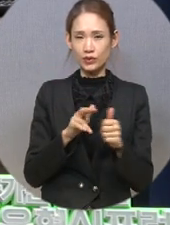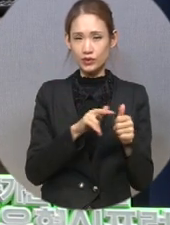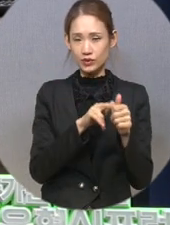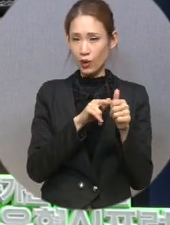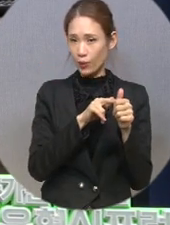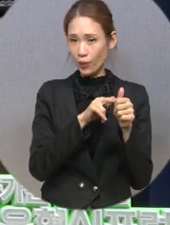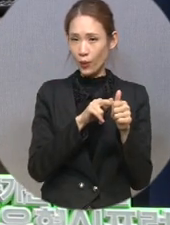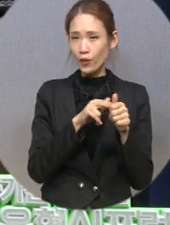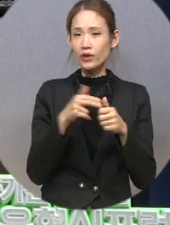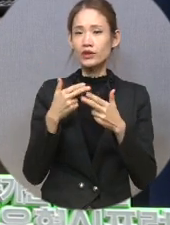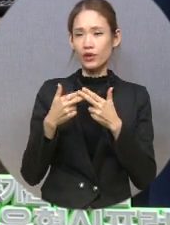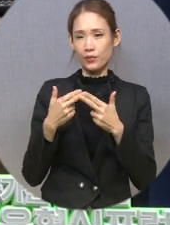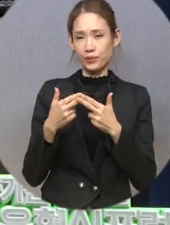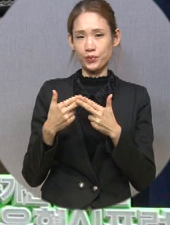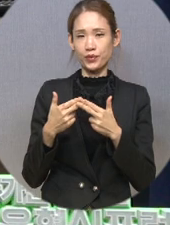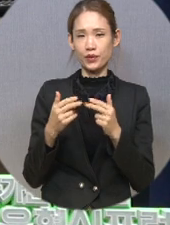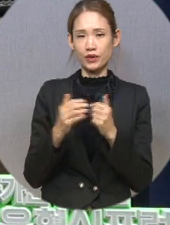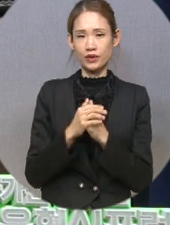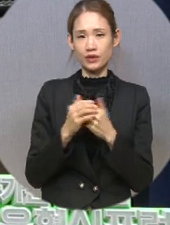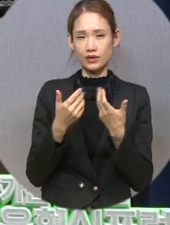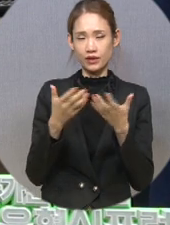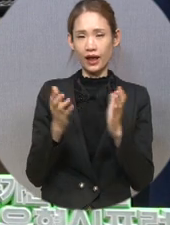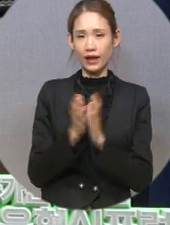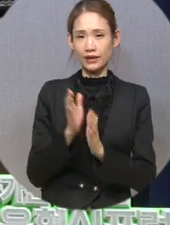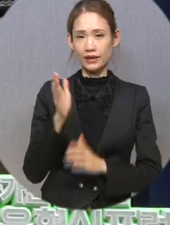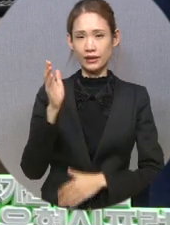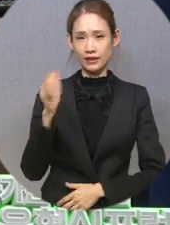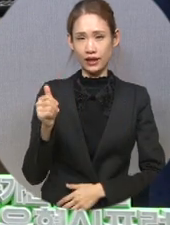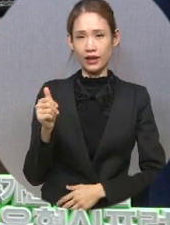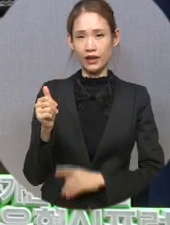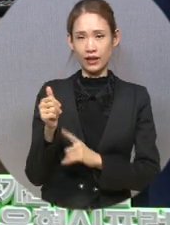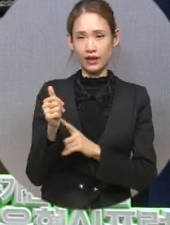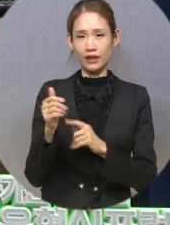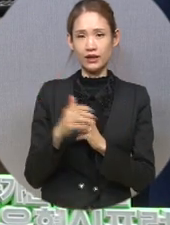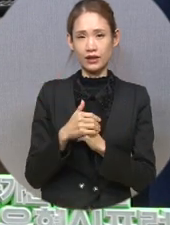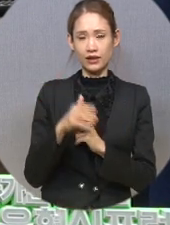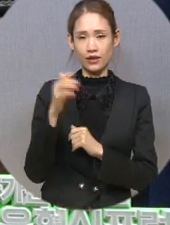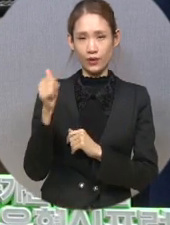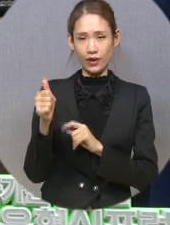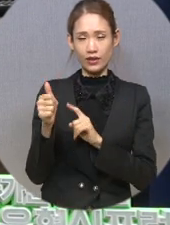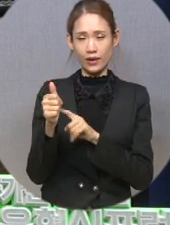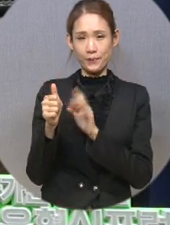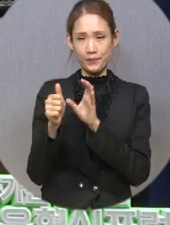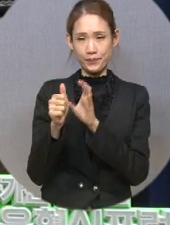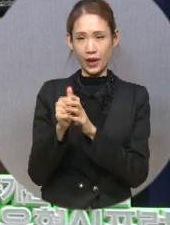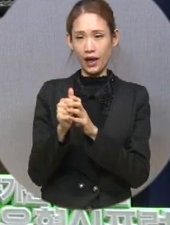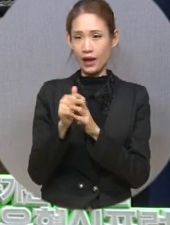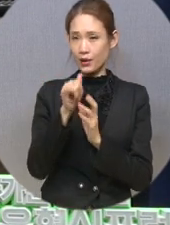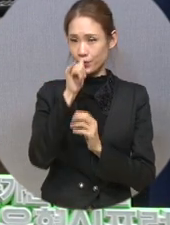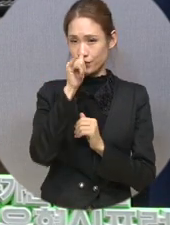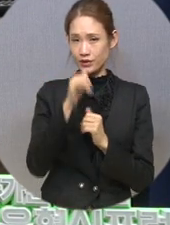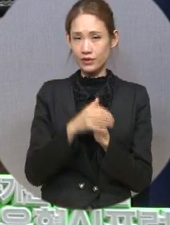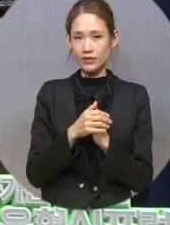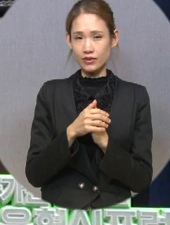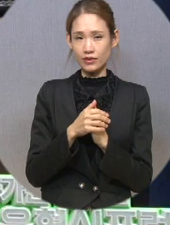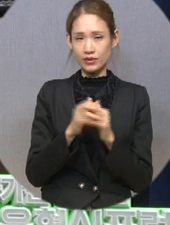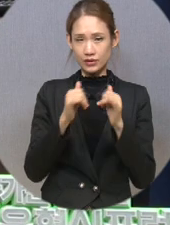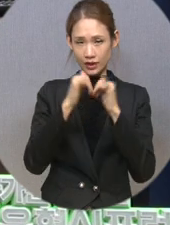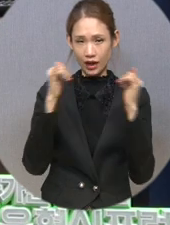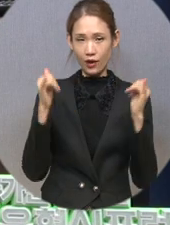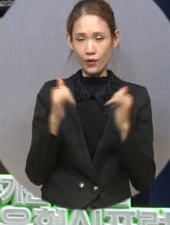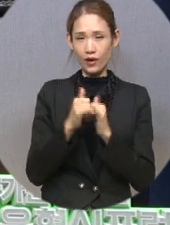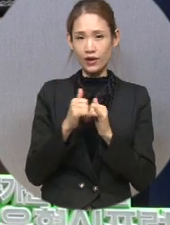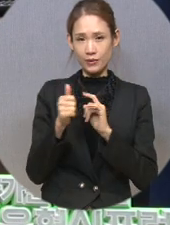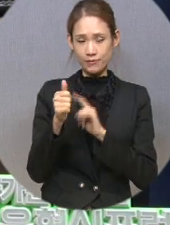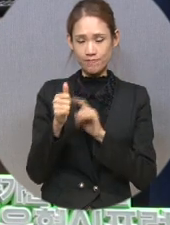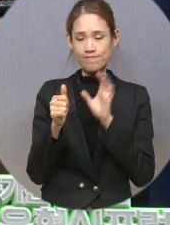정보화협회, 장애인 복지정보화협회라고 되어 있군요. 그 단체 회장을 맡고 있는 아주 사회적으로